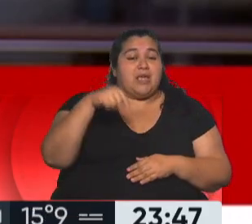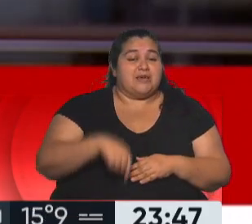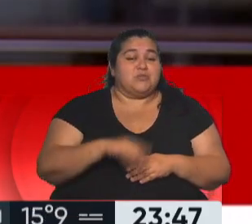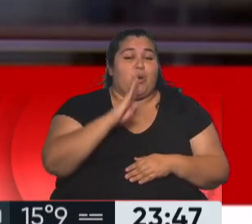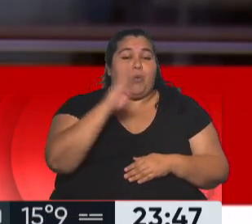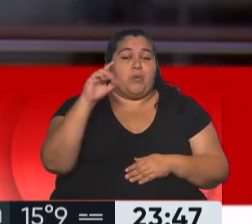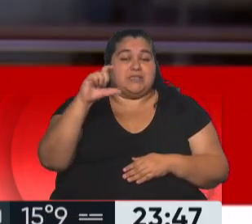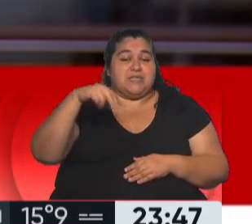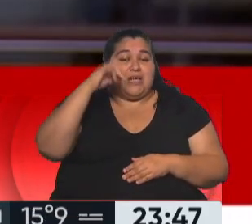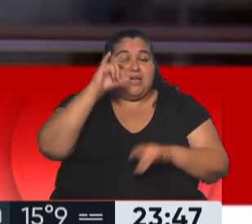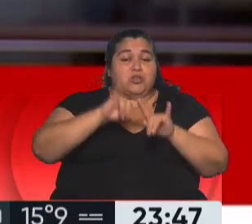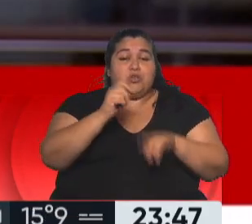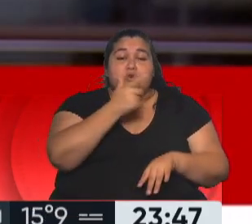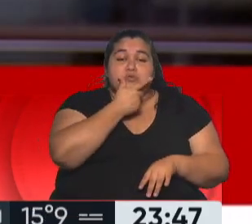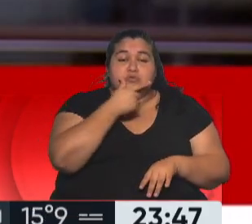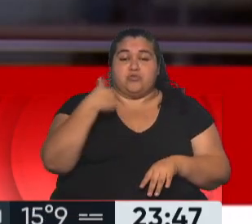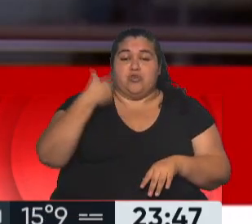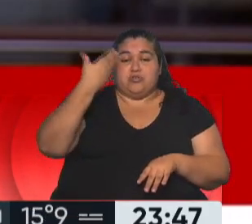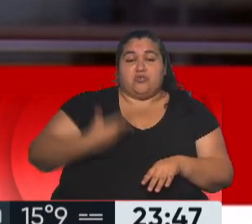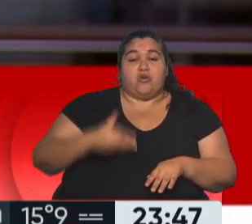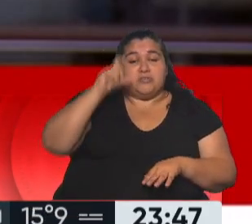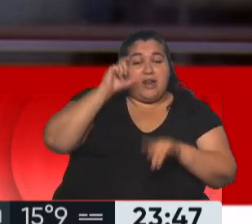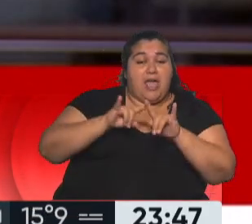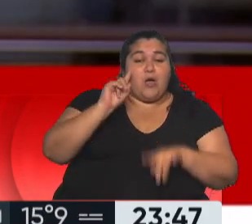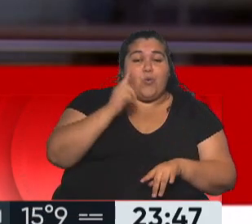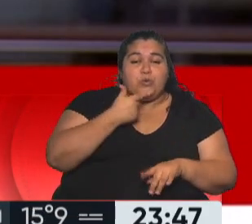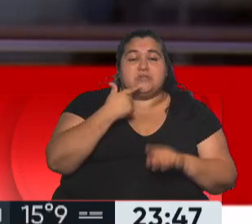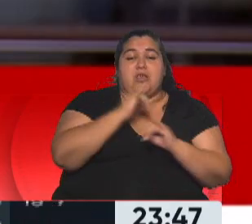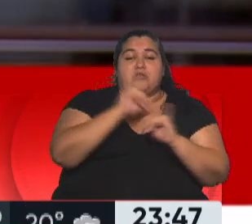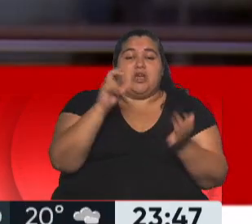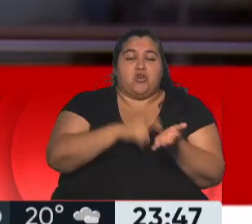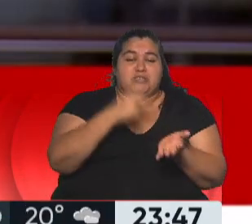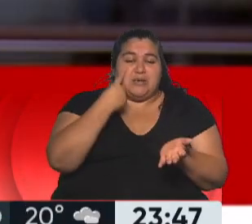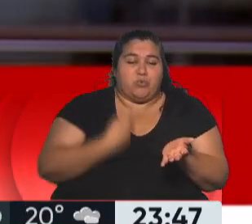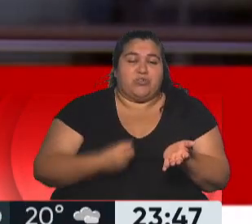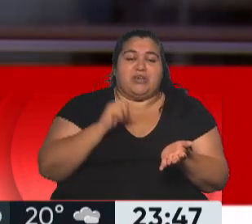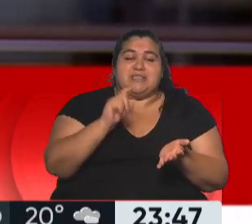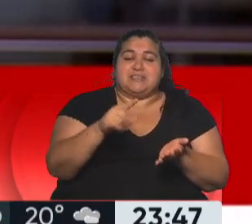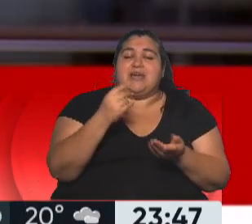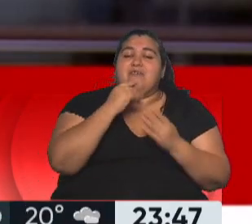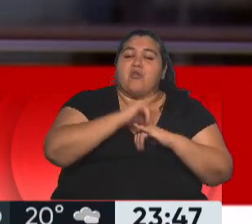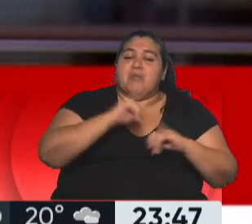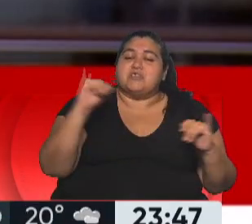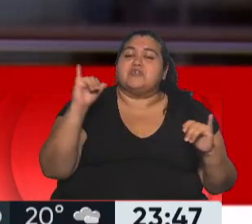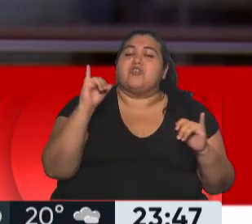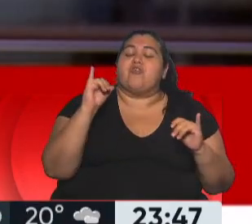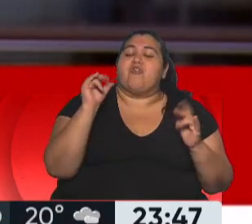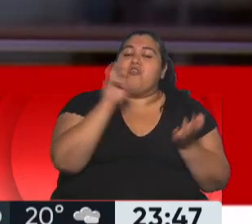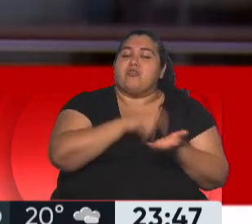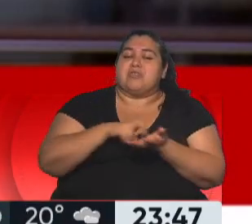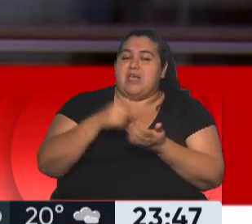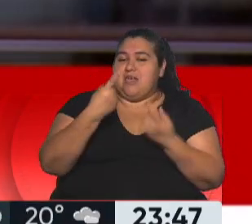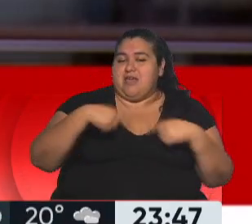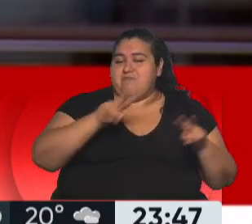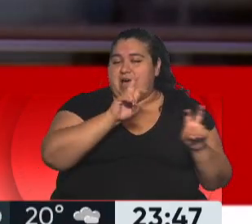I'm Lewis Vaughan-Jones. You join us at the top of the hour and we have some breaking news to bring you from the